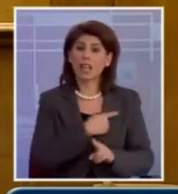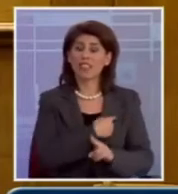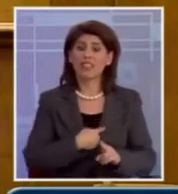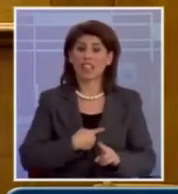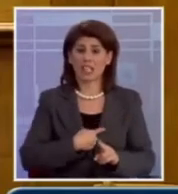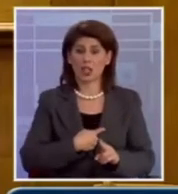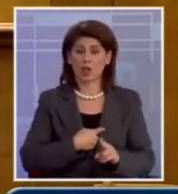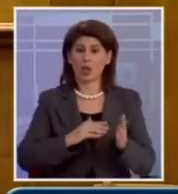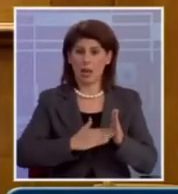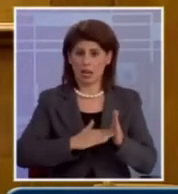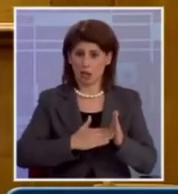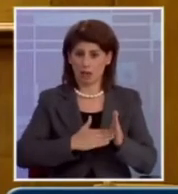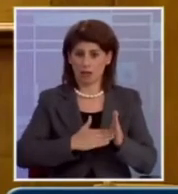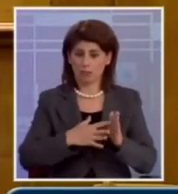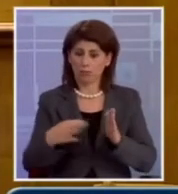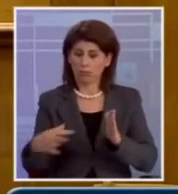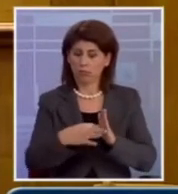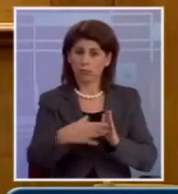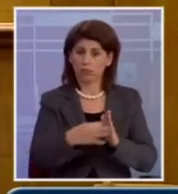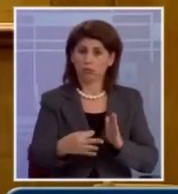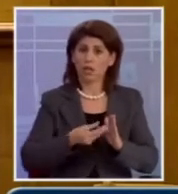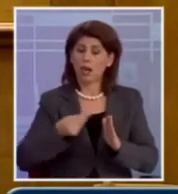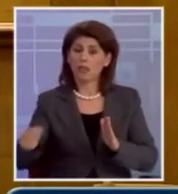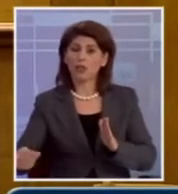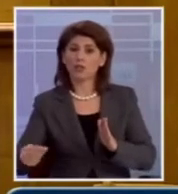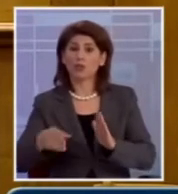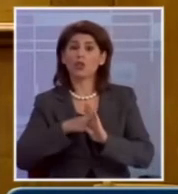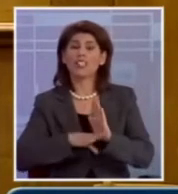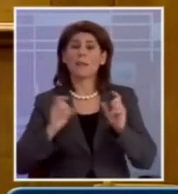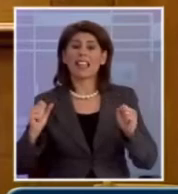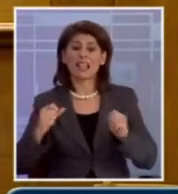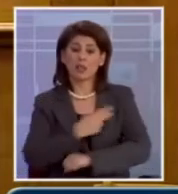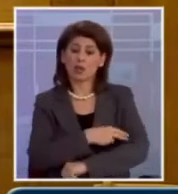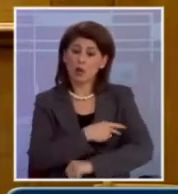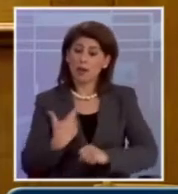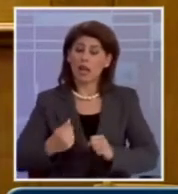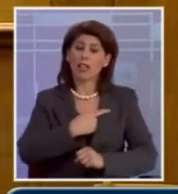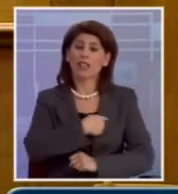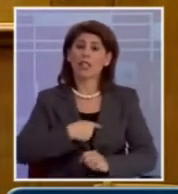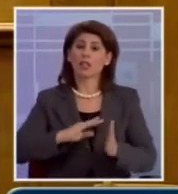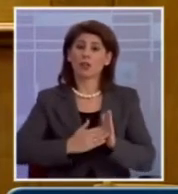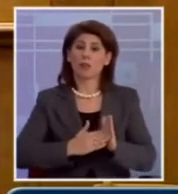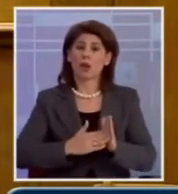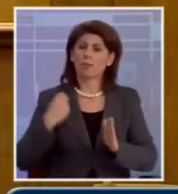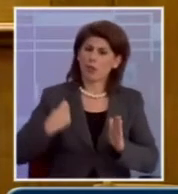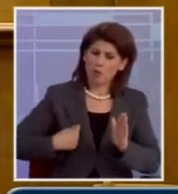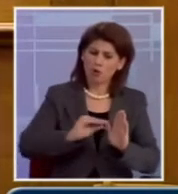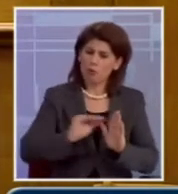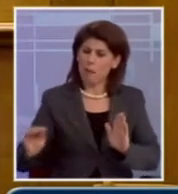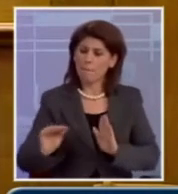διοικητικών υπαλλήλων προκειμένου να αιμοδοτήσουμε το σύστημα. Και βεβαίως η